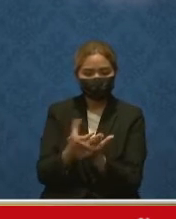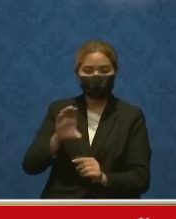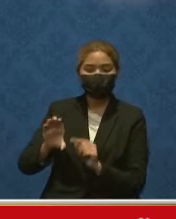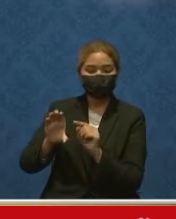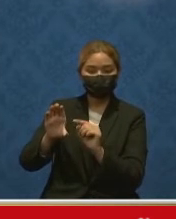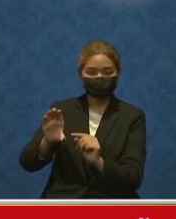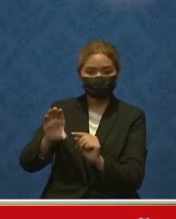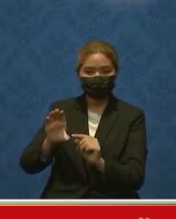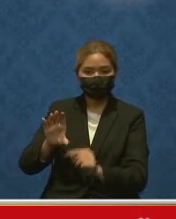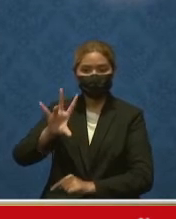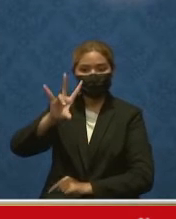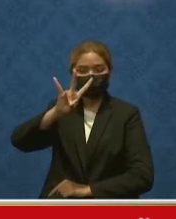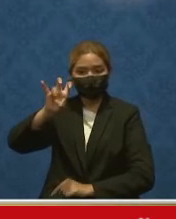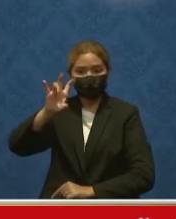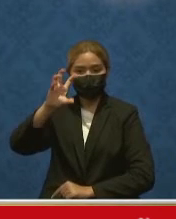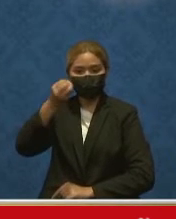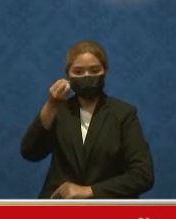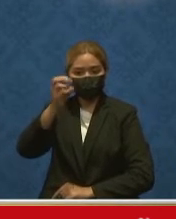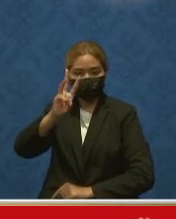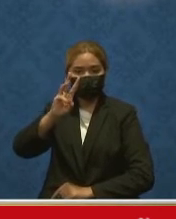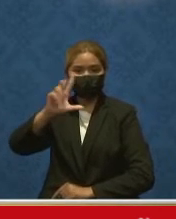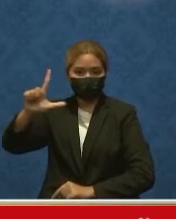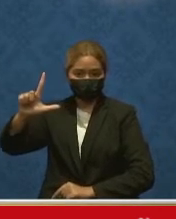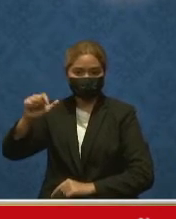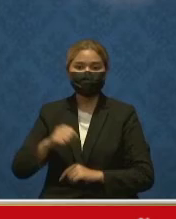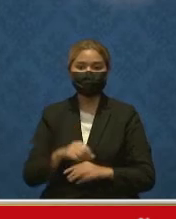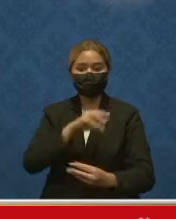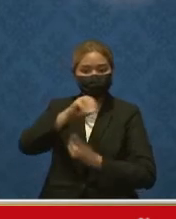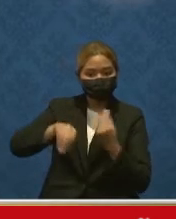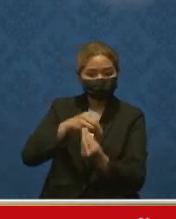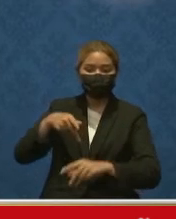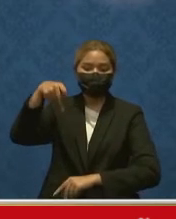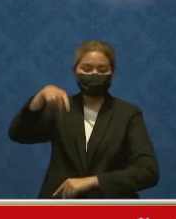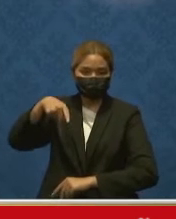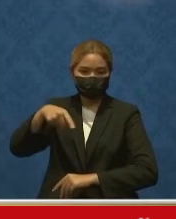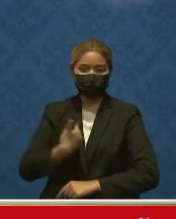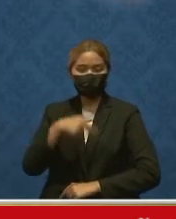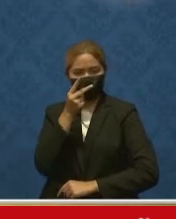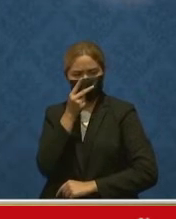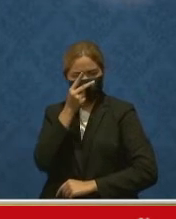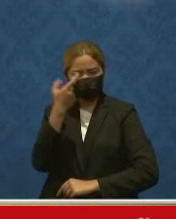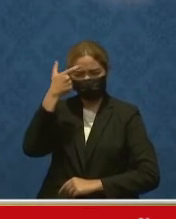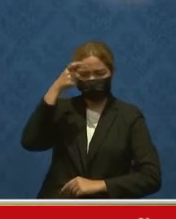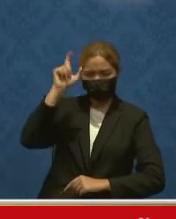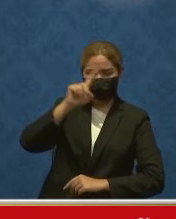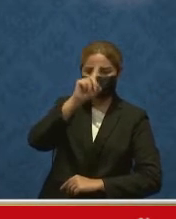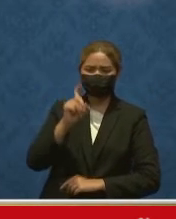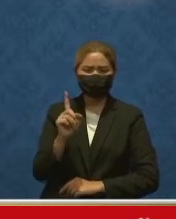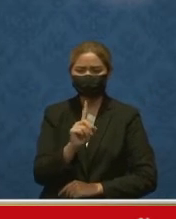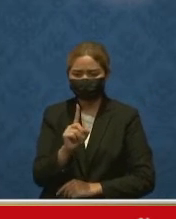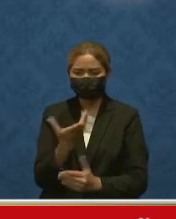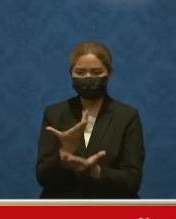ไป 716ล้านในเขตเศรษฐกิจพิเศษผมไปดูแล้วก็สงสัยว่าเห้ย